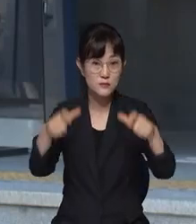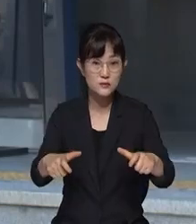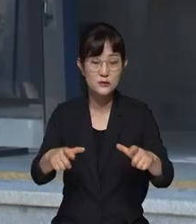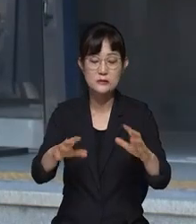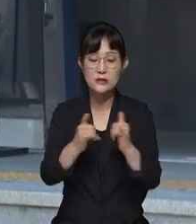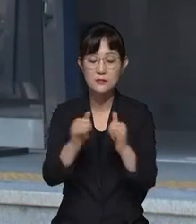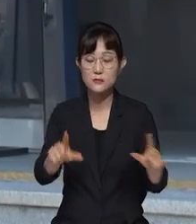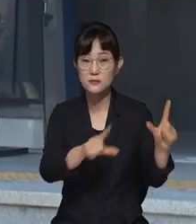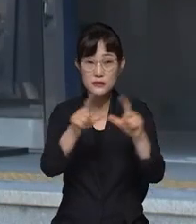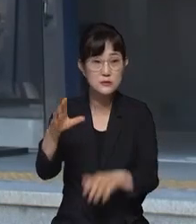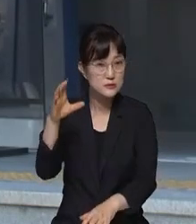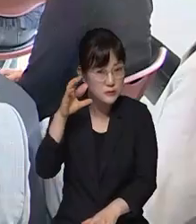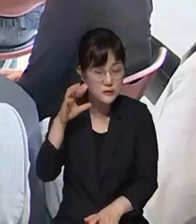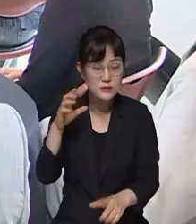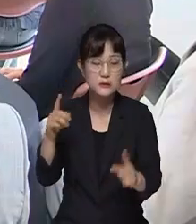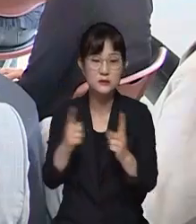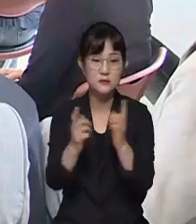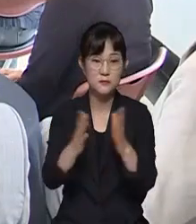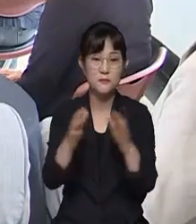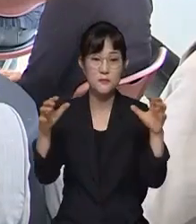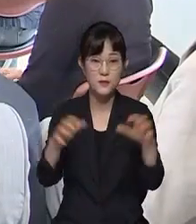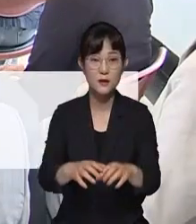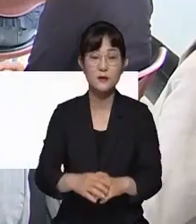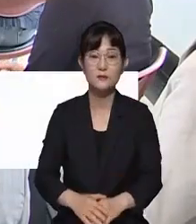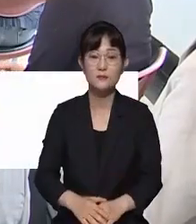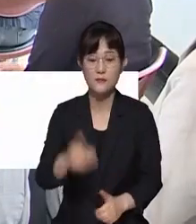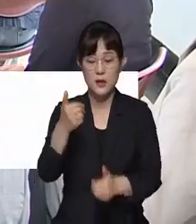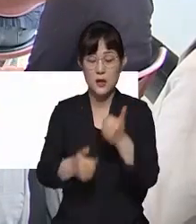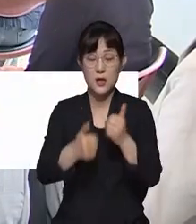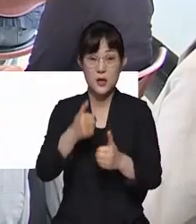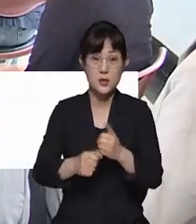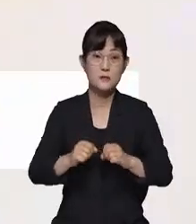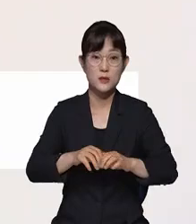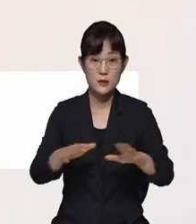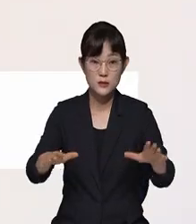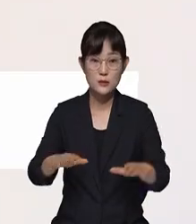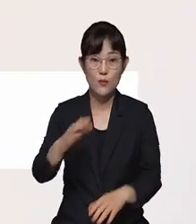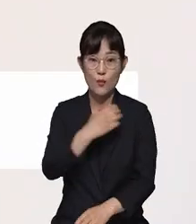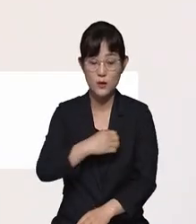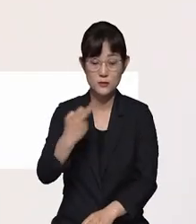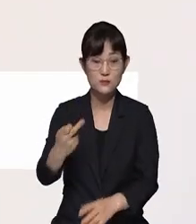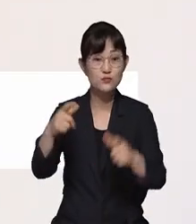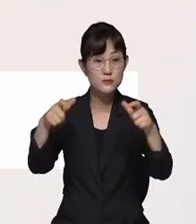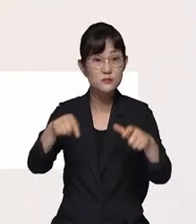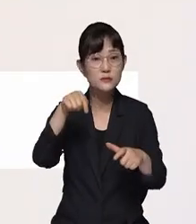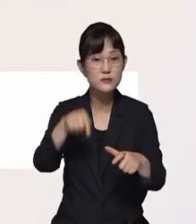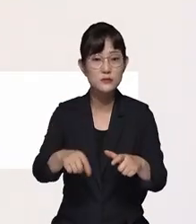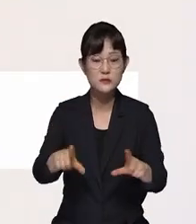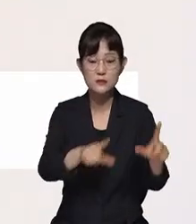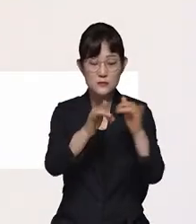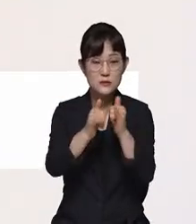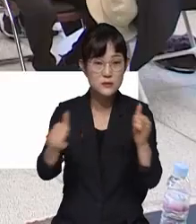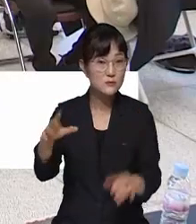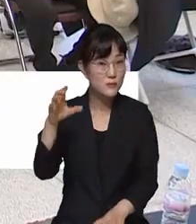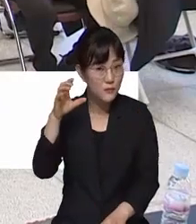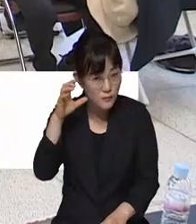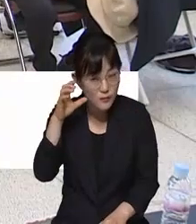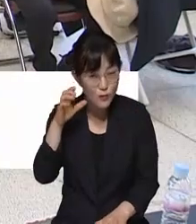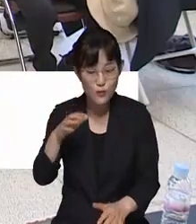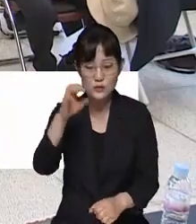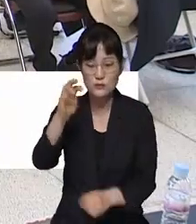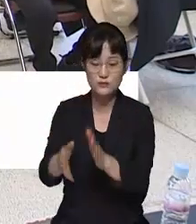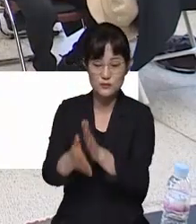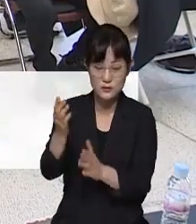듣는 자리를 마련했습니다. 주민 갈등이 확산되자 박병규 광산구청장은 주민들의 의견을 충실히 담아